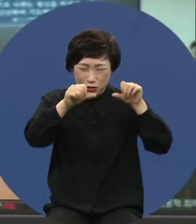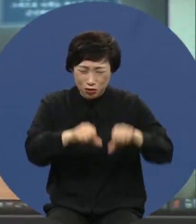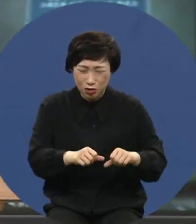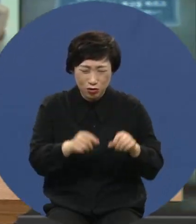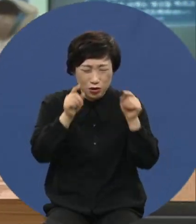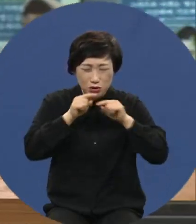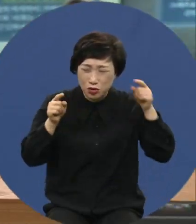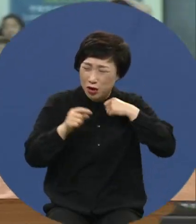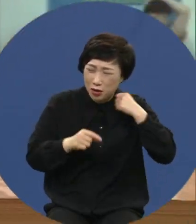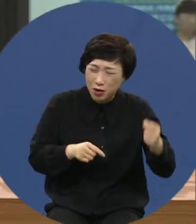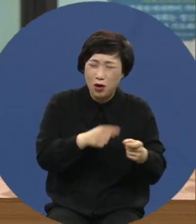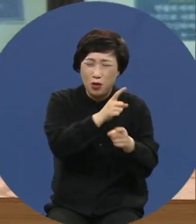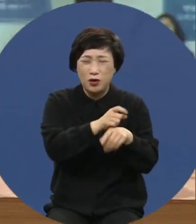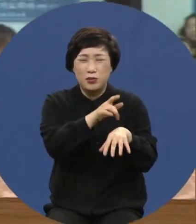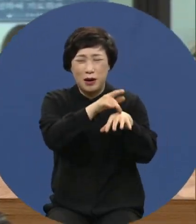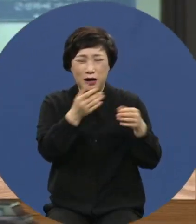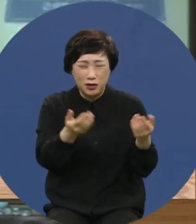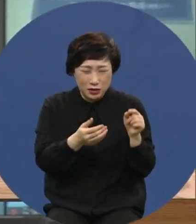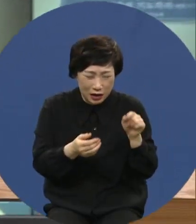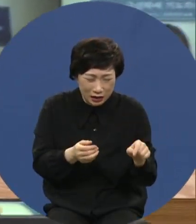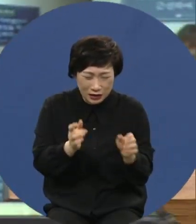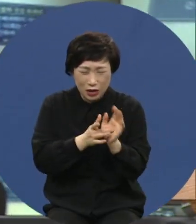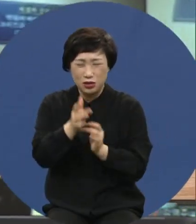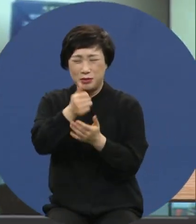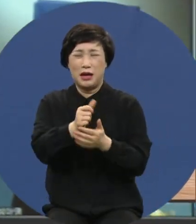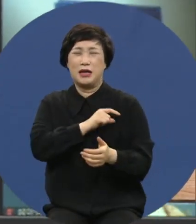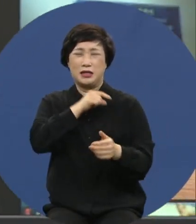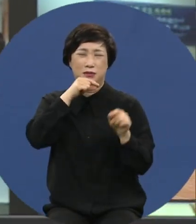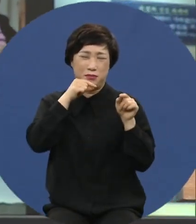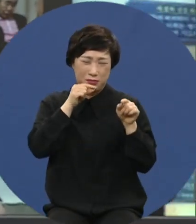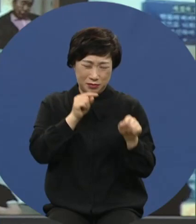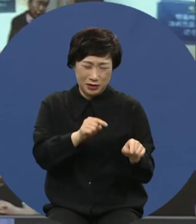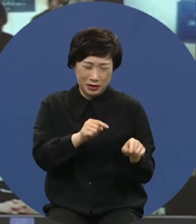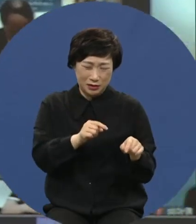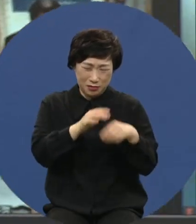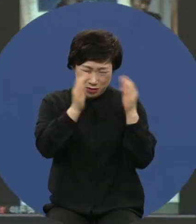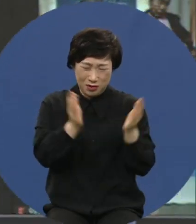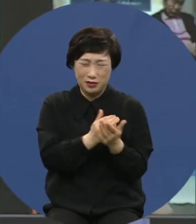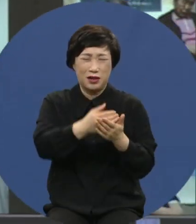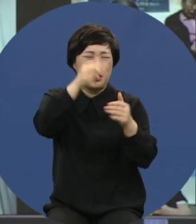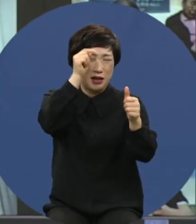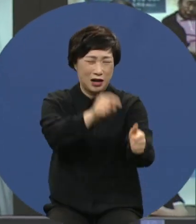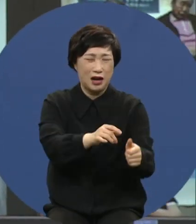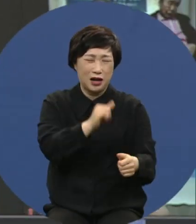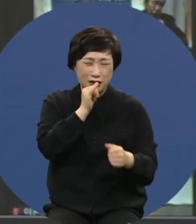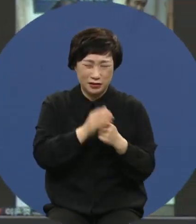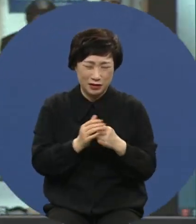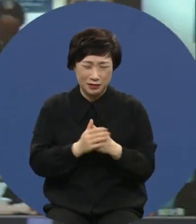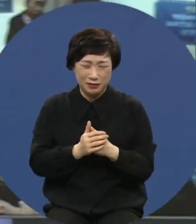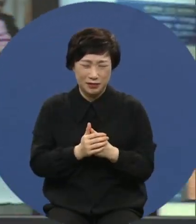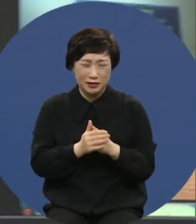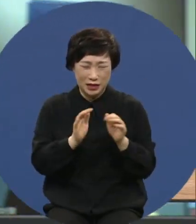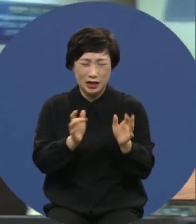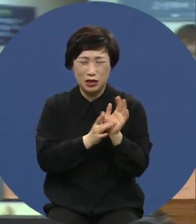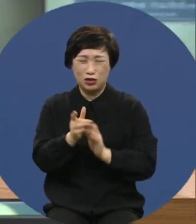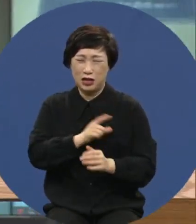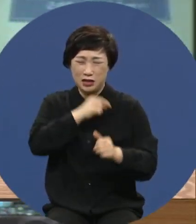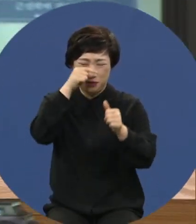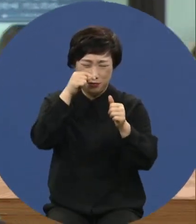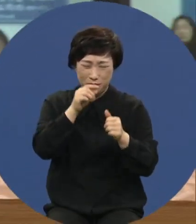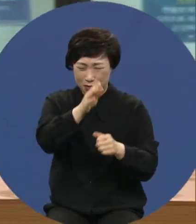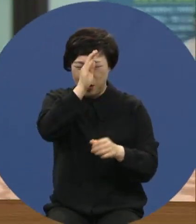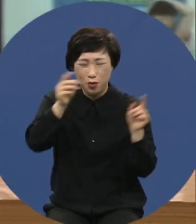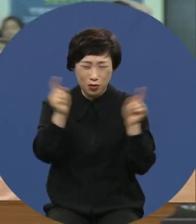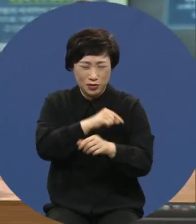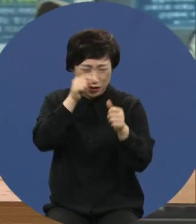저주하고 지옥 보내는 원수야, 예수님의 이름으로 너는 나가라고 말씀하셨다. 내 이름으로 병